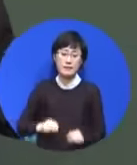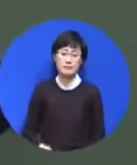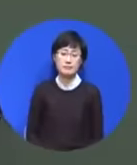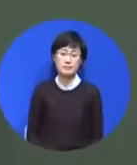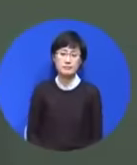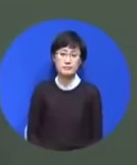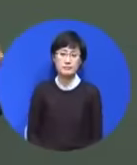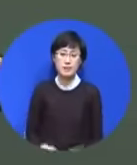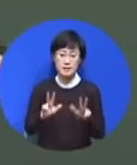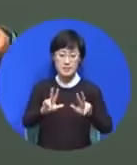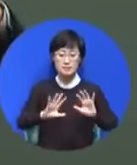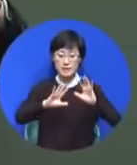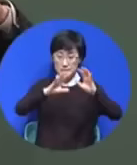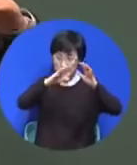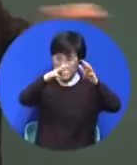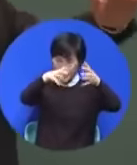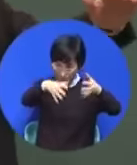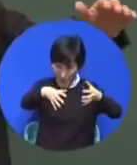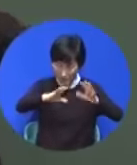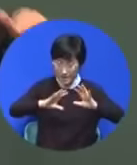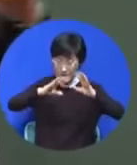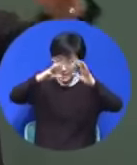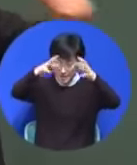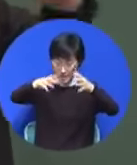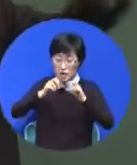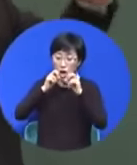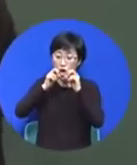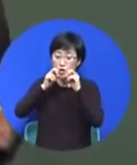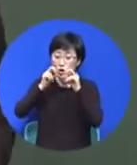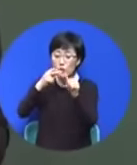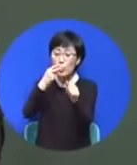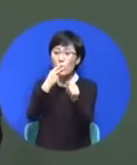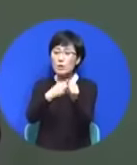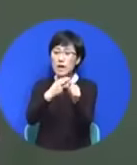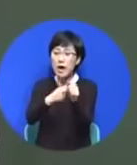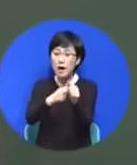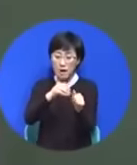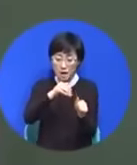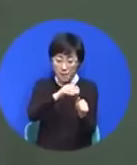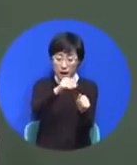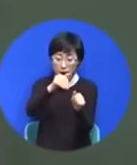지금 세계에서 선교사를 가장 많이 파 속도 라가